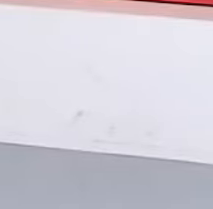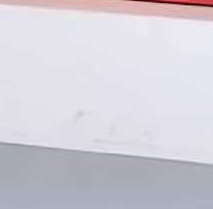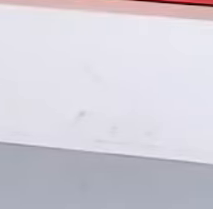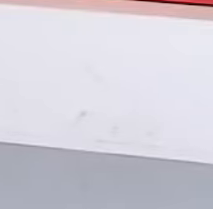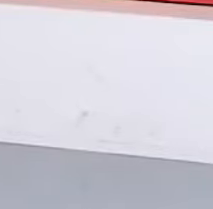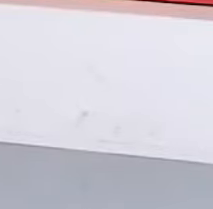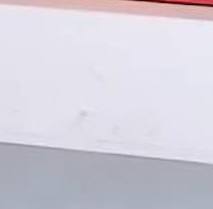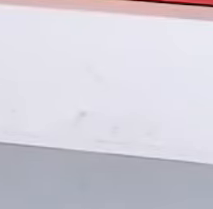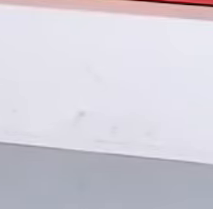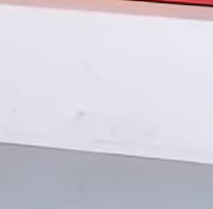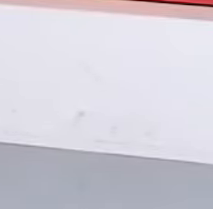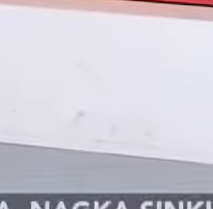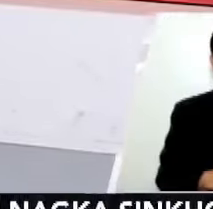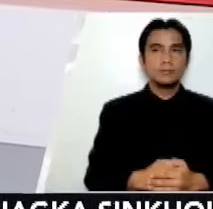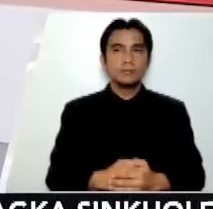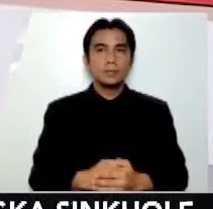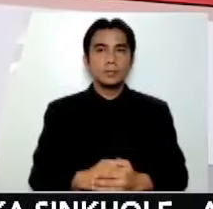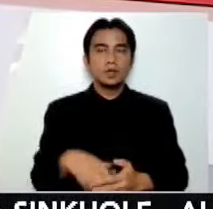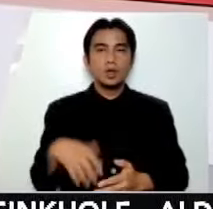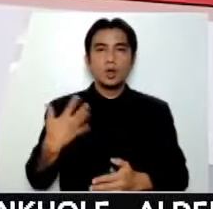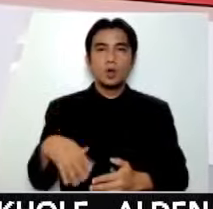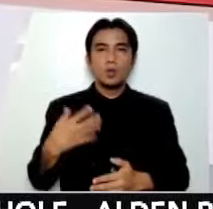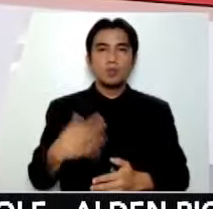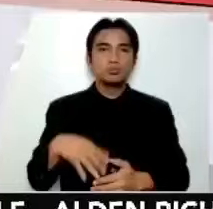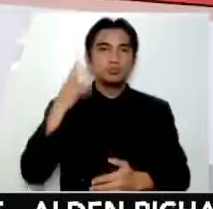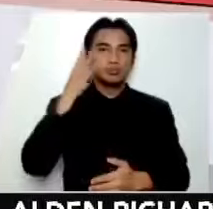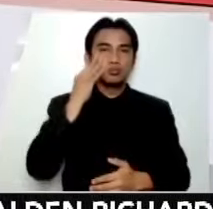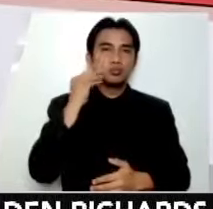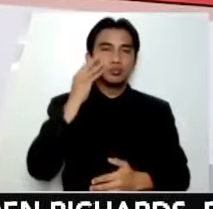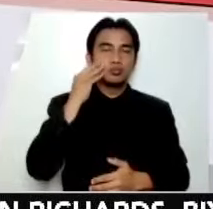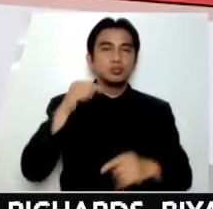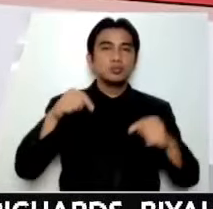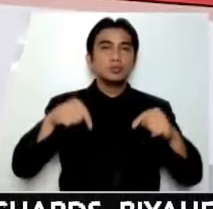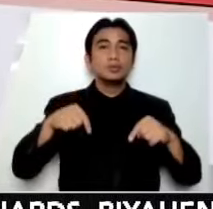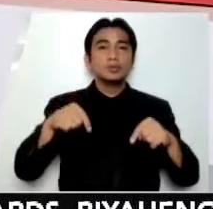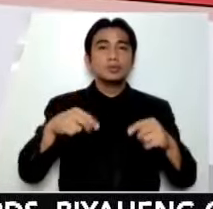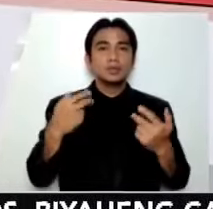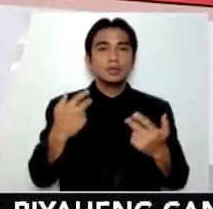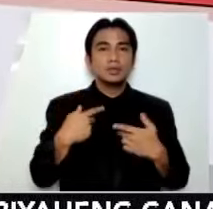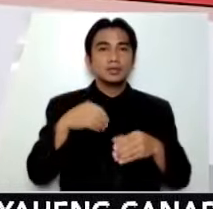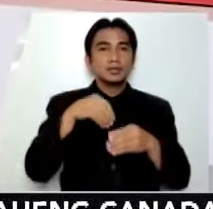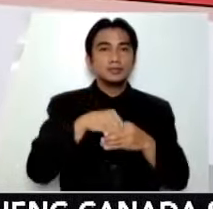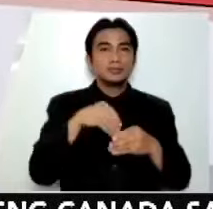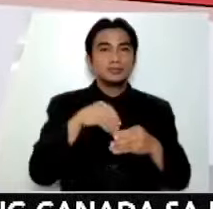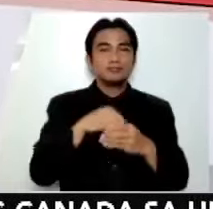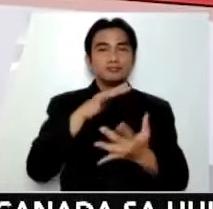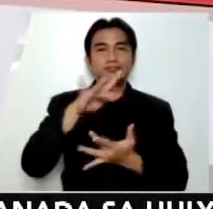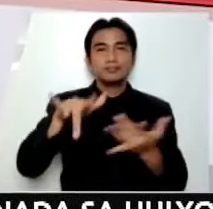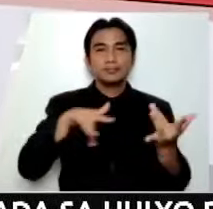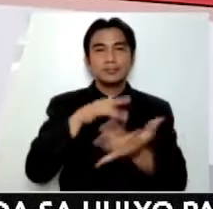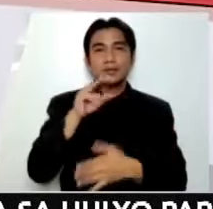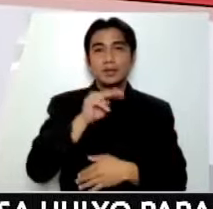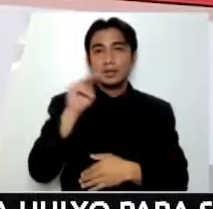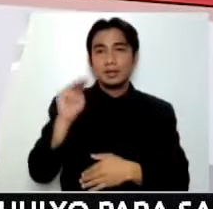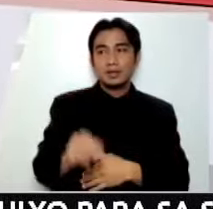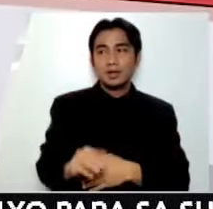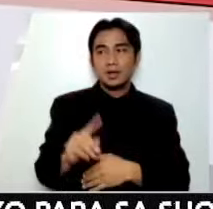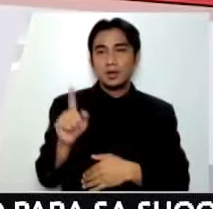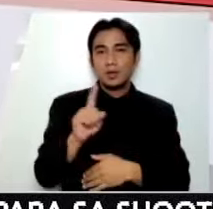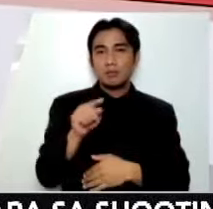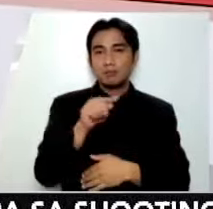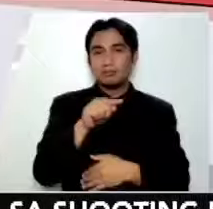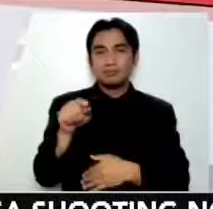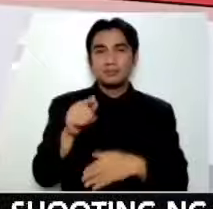Out of this world experience ang hatid ng dalawang indoor pasyalan dito sa Metro Manila. Isa riyan, dadalhin ka sa mundo ng